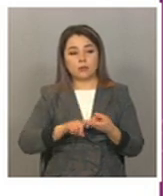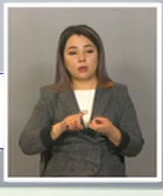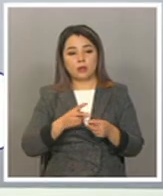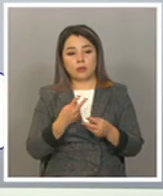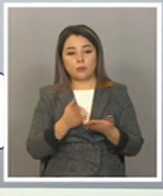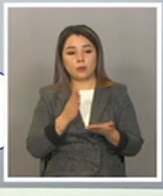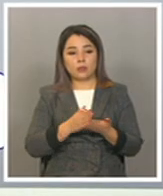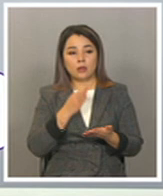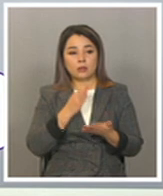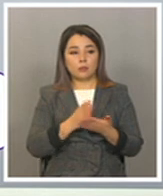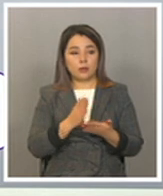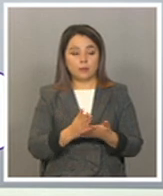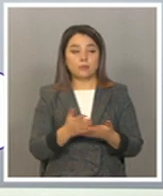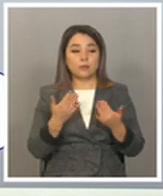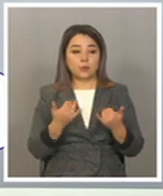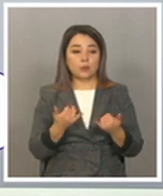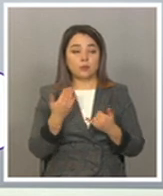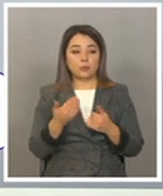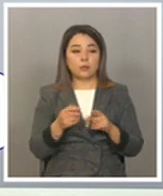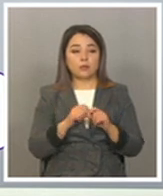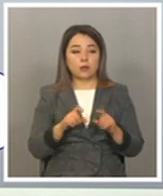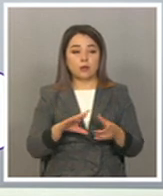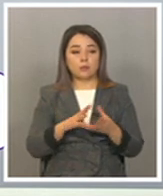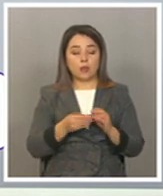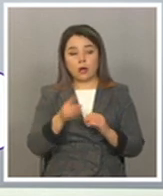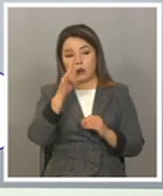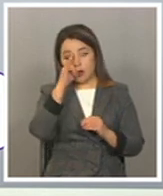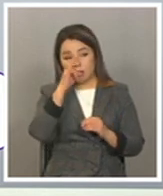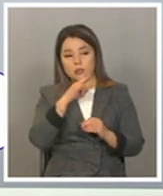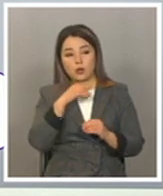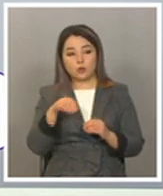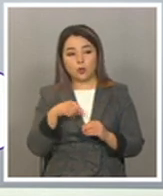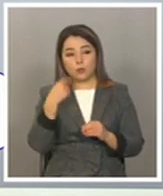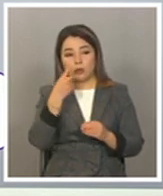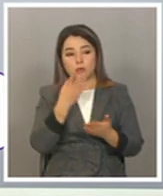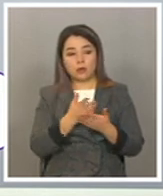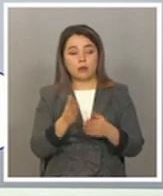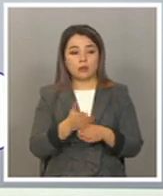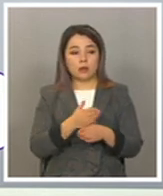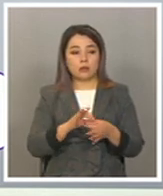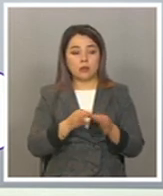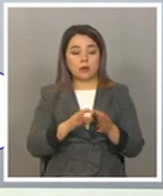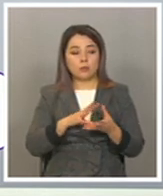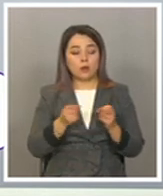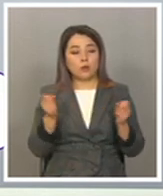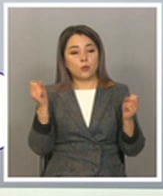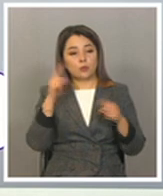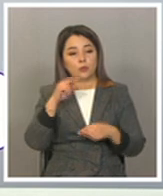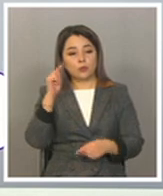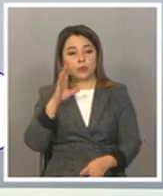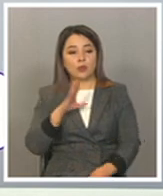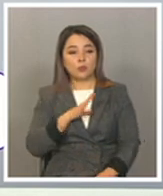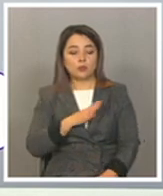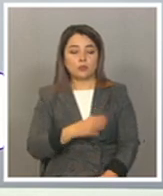етеді. Оқушылар, сіздер бүгін Қазақстанда топырақ түрлерінің таралуын анықтауды үйрендіңіздер.